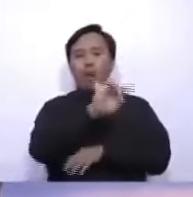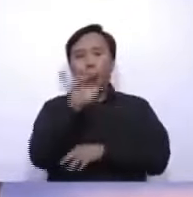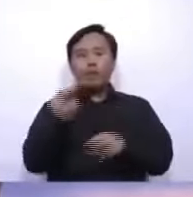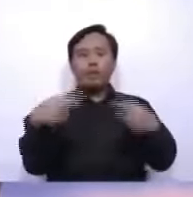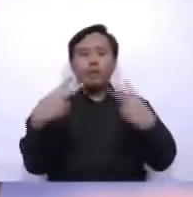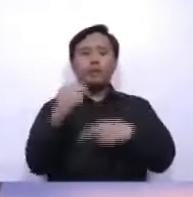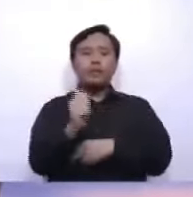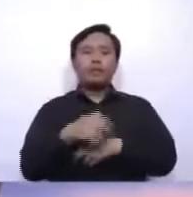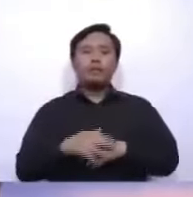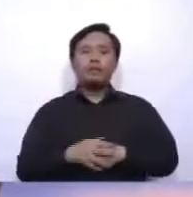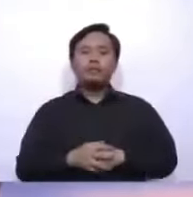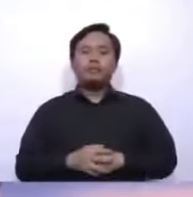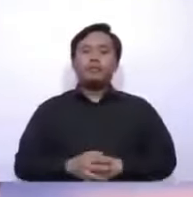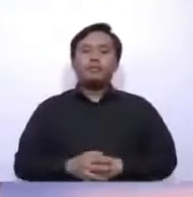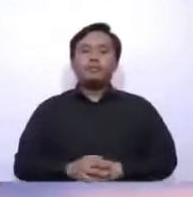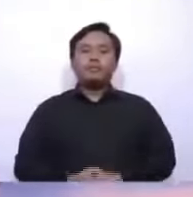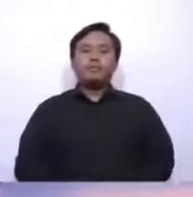bersama.